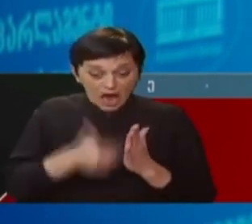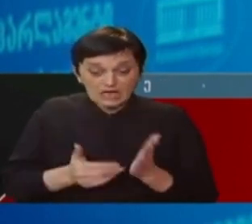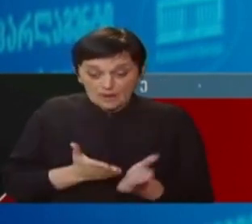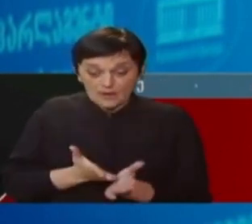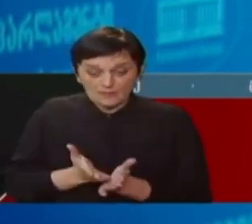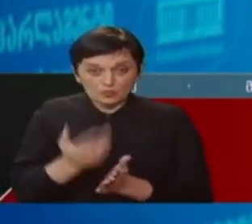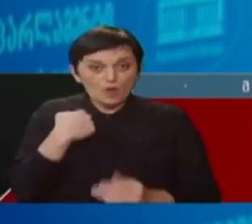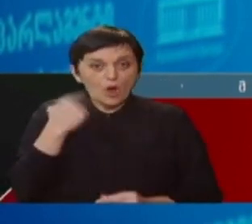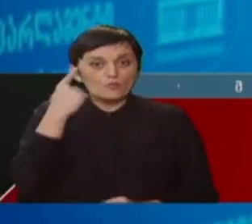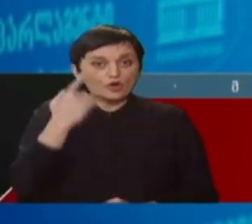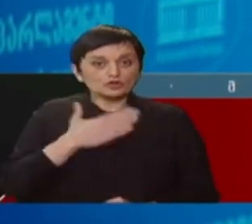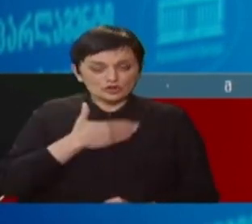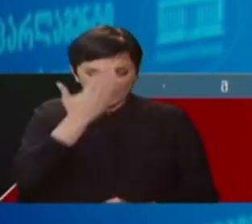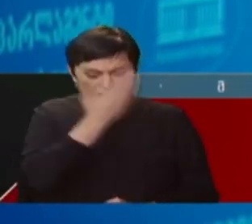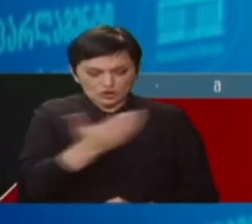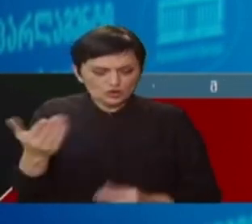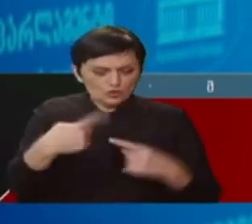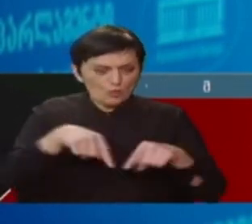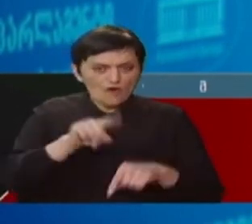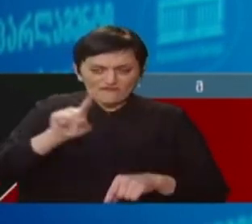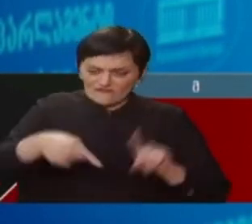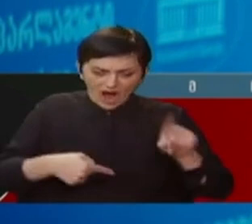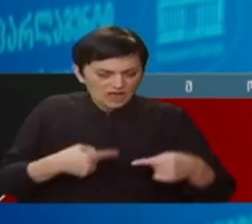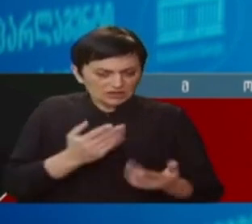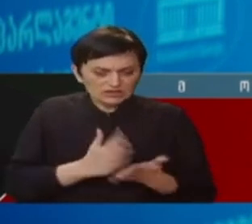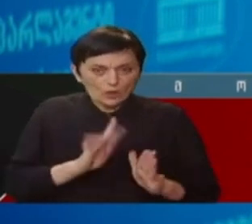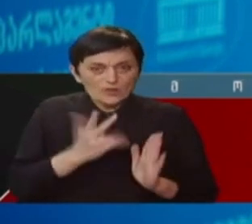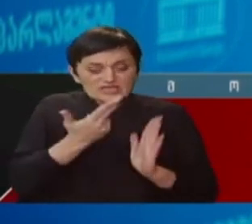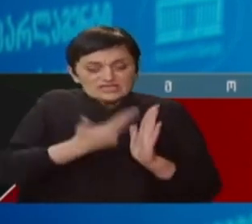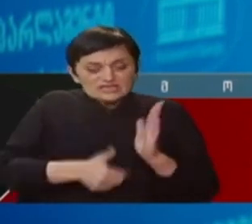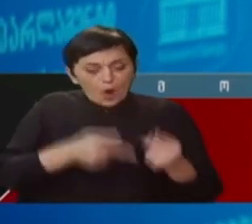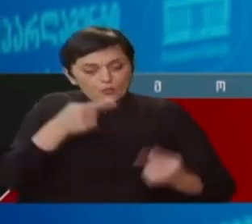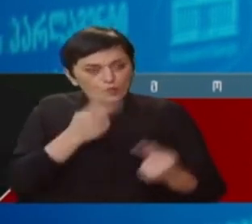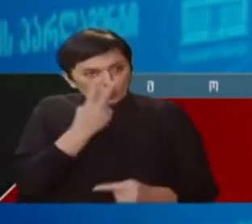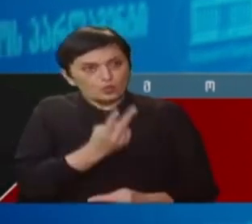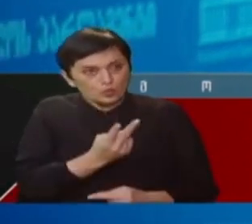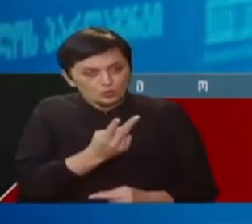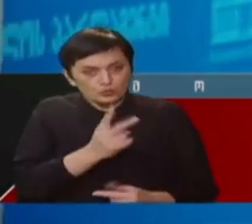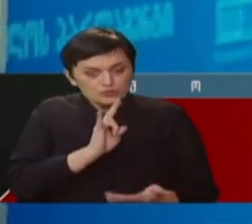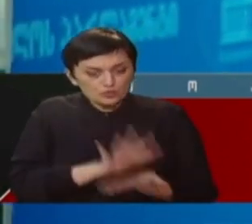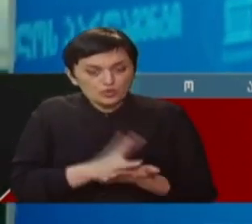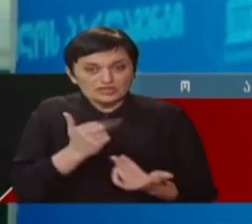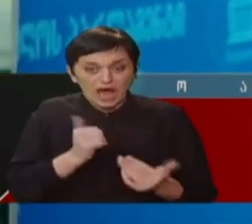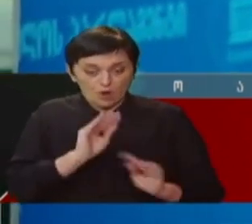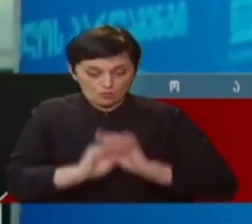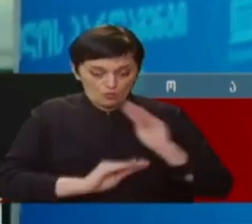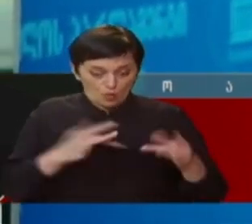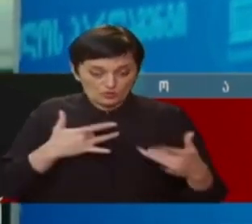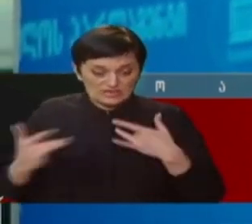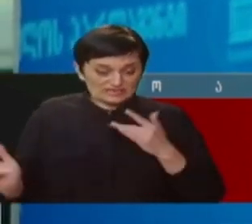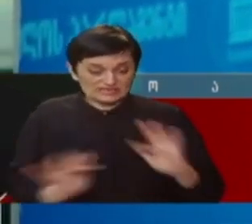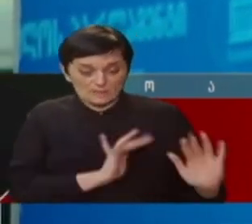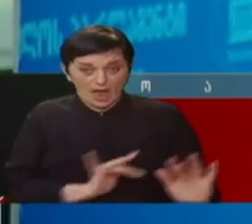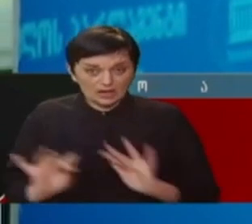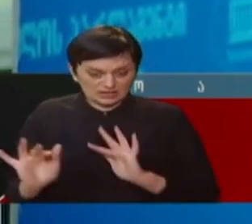მე მგონი ჩვენი მოსახლეობა არ არის ვალდებული, რომ წაგებულ ბრძოლას უყუროს სულ და ის მოწყობილი სპექტაკლი, რომელიც ახლა დარწმუნებული ვარ